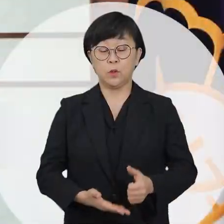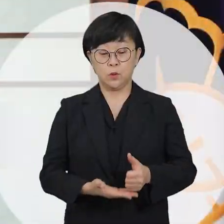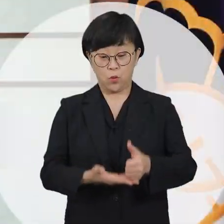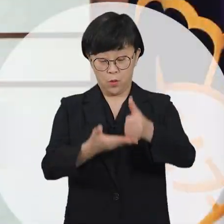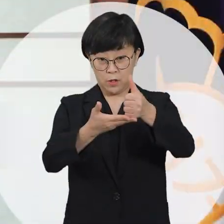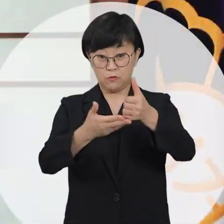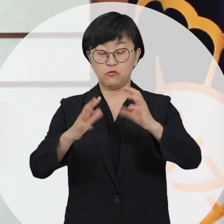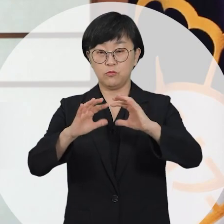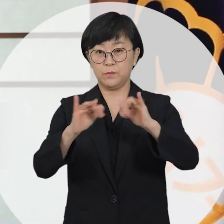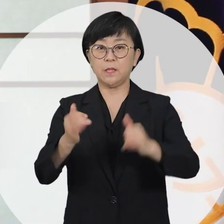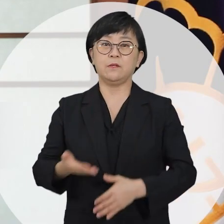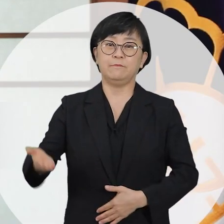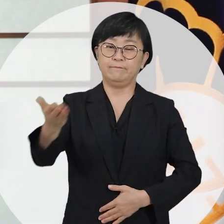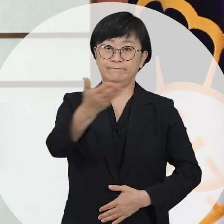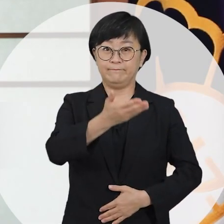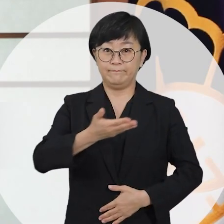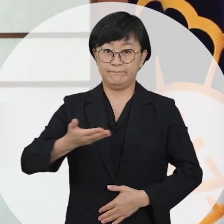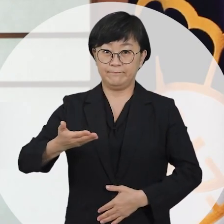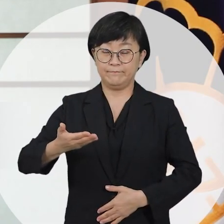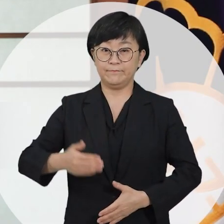존경하는 국민 여러분,